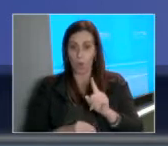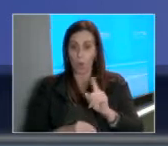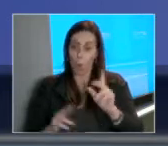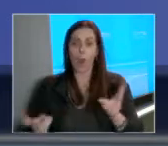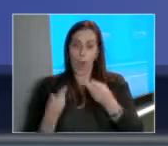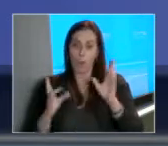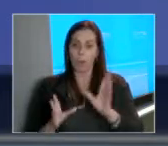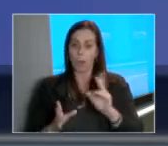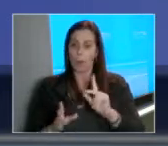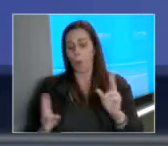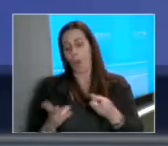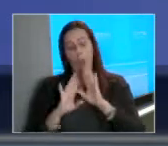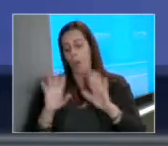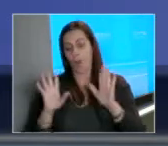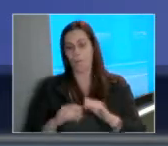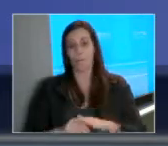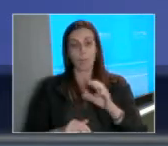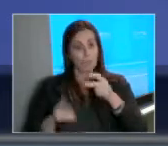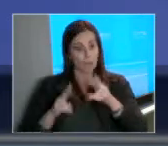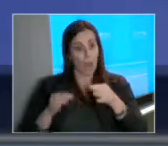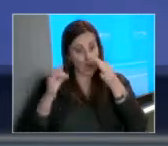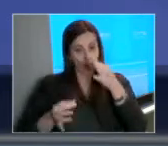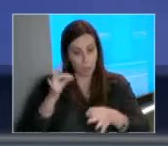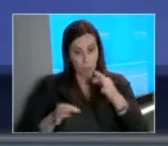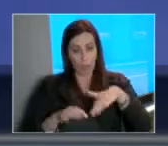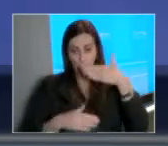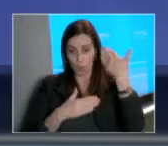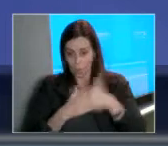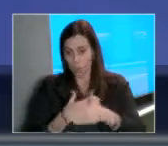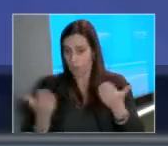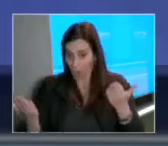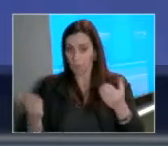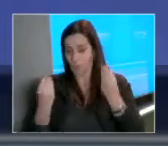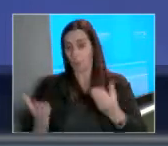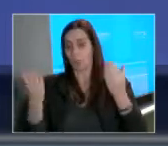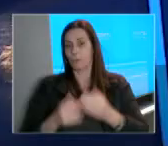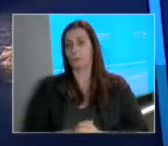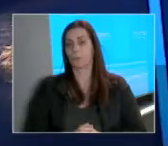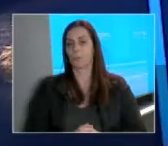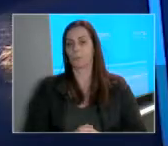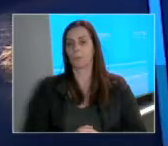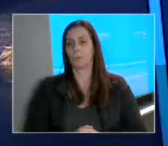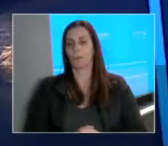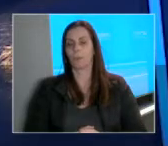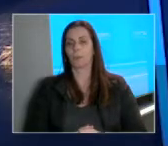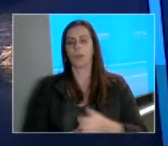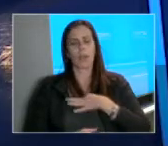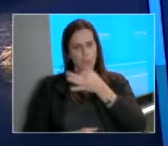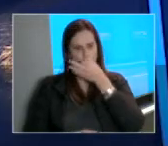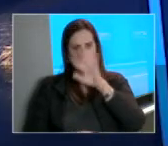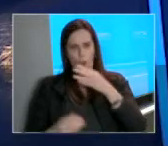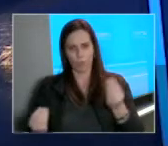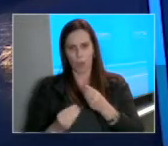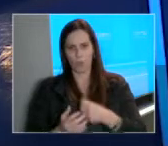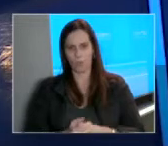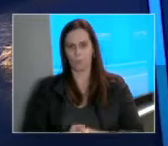נגיד, זה לא פיקניק. אם אפשר לדחות את זה לאחרי שהוא יסיים, מה טוב? אני אקח אותך עוד צעד אחד קדימה בשאלה הזאת.